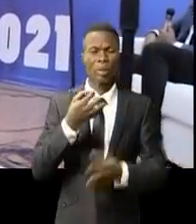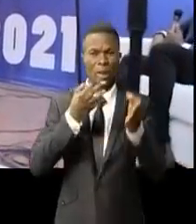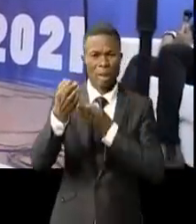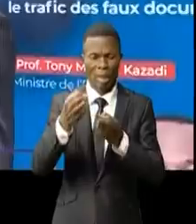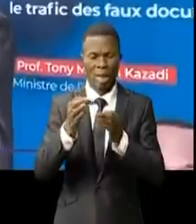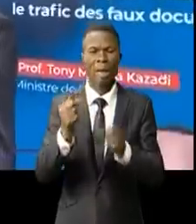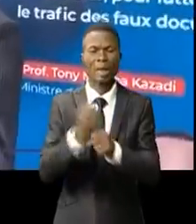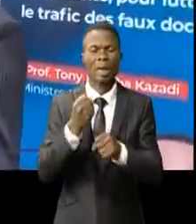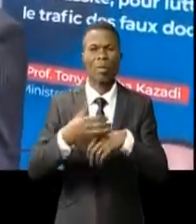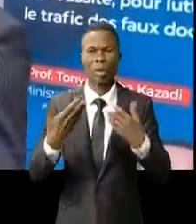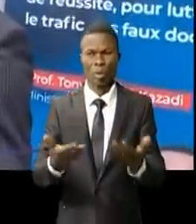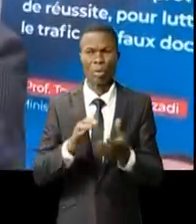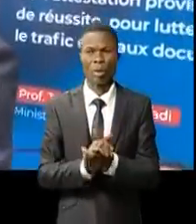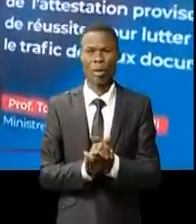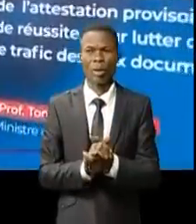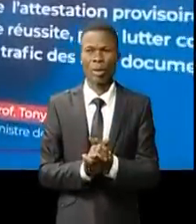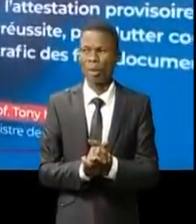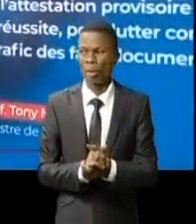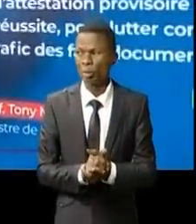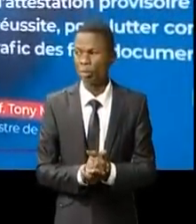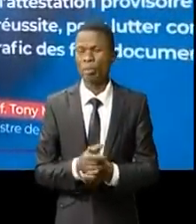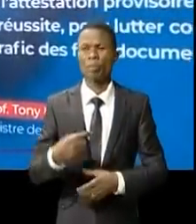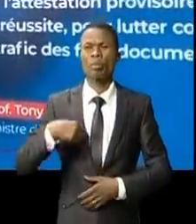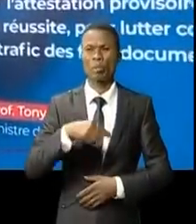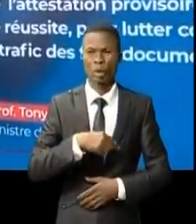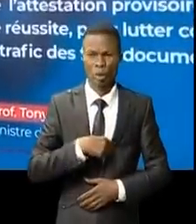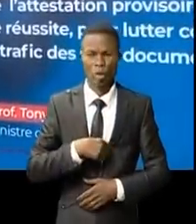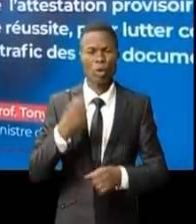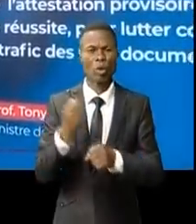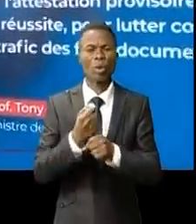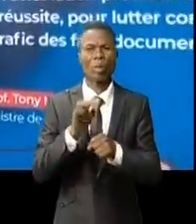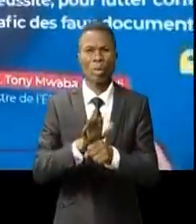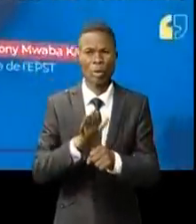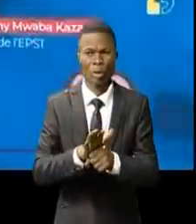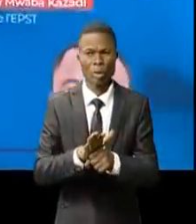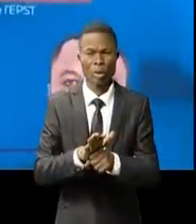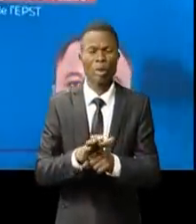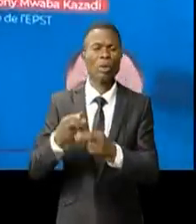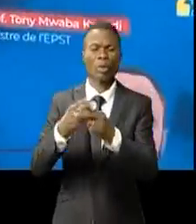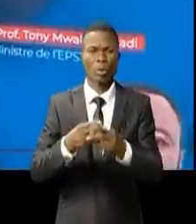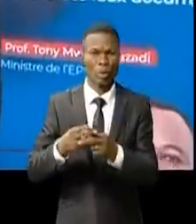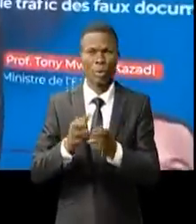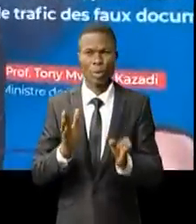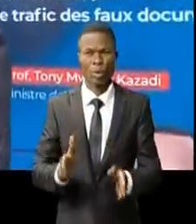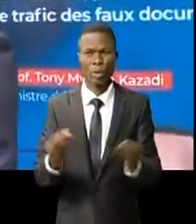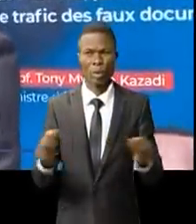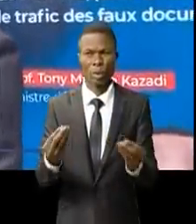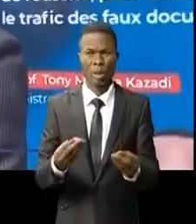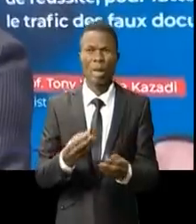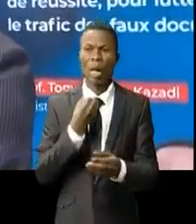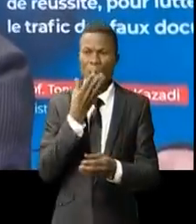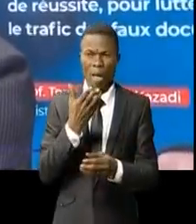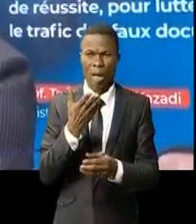le fonctionnement. À travers notre plateforme, et cette attestation contient des codes sécurisés pour que si vous avez